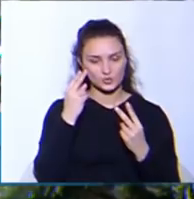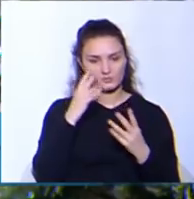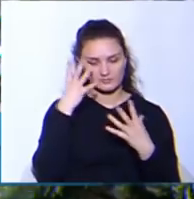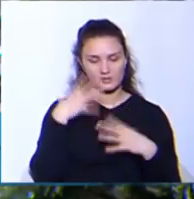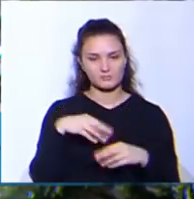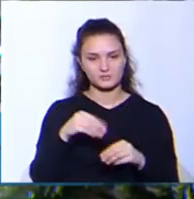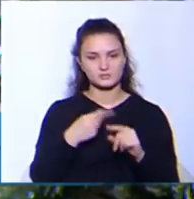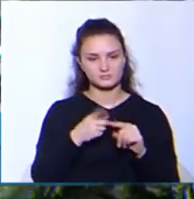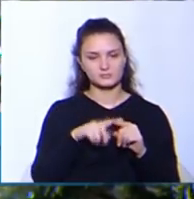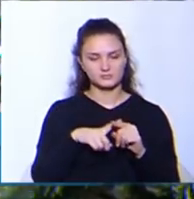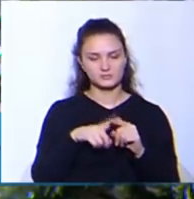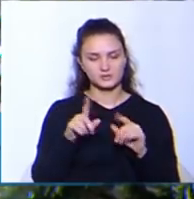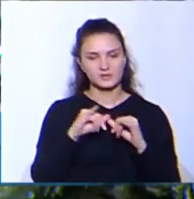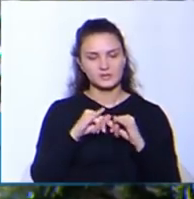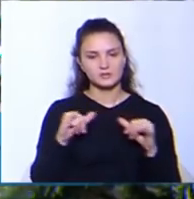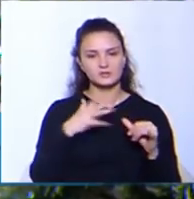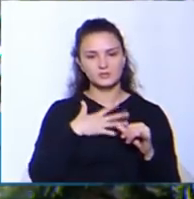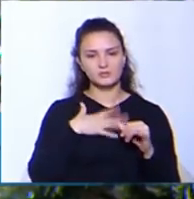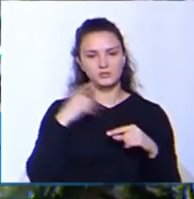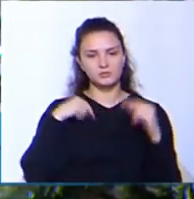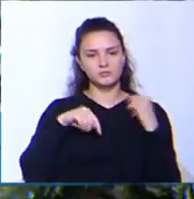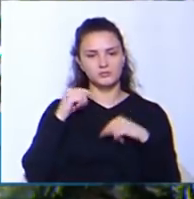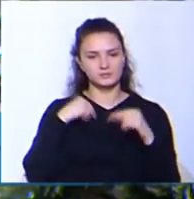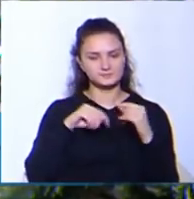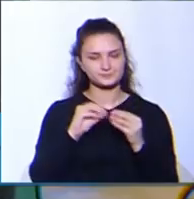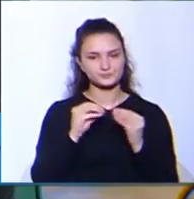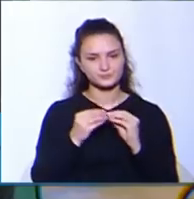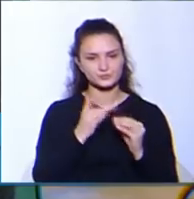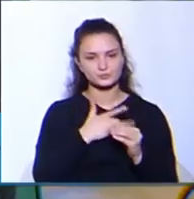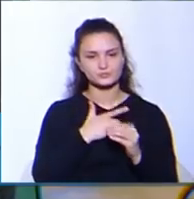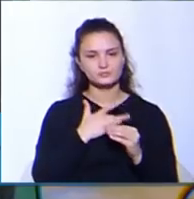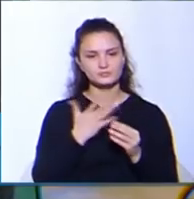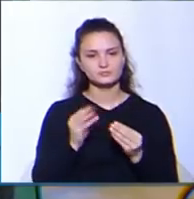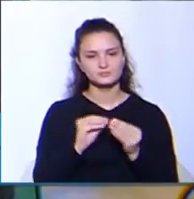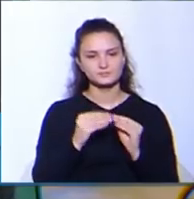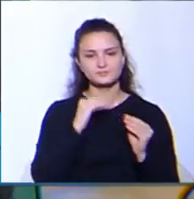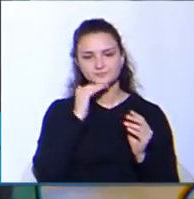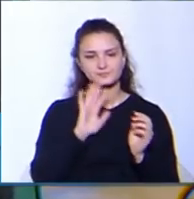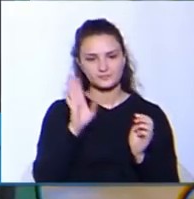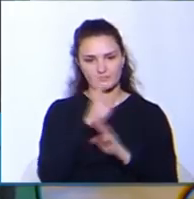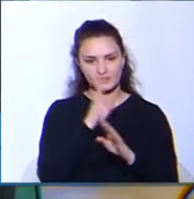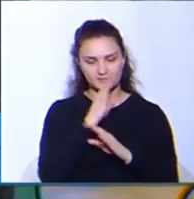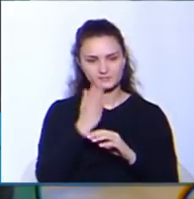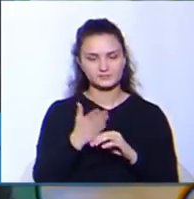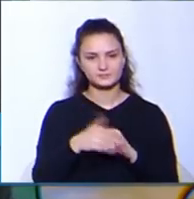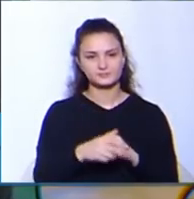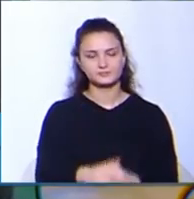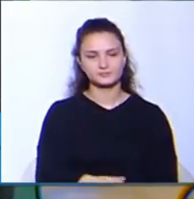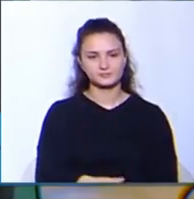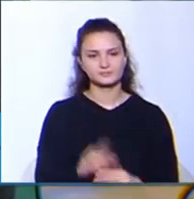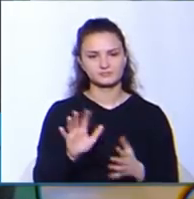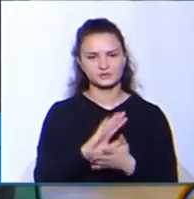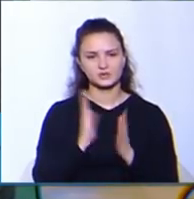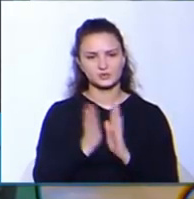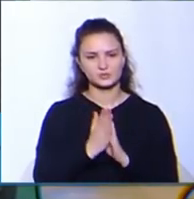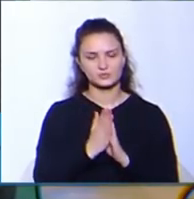ყველაფერს აქედან გამომდინარე ვითარდება სასუნთქისების ასფიქსია გულ-სისხლძარღვთა სისტემის წავე უკმარისობა გემოდინამიკის ცვლა რასაც საბოლოო